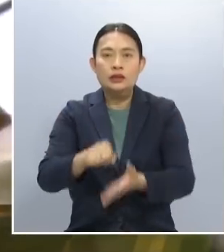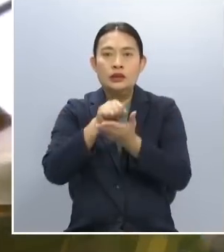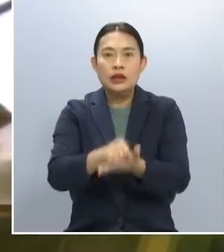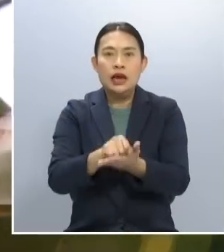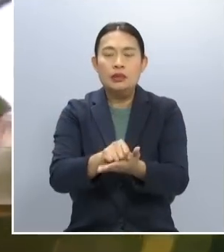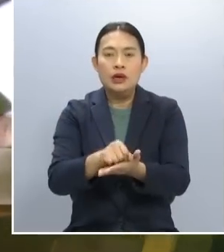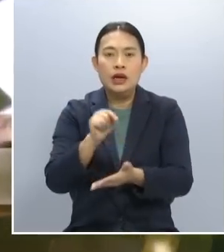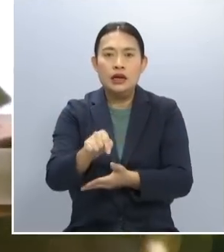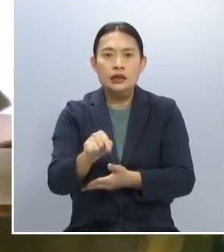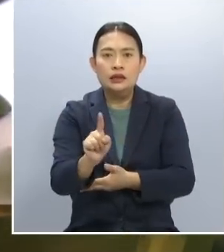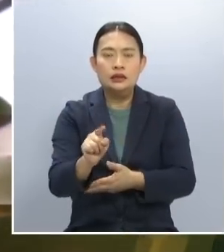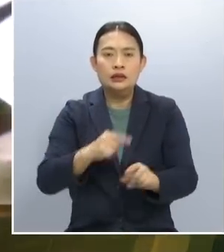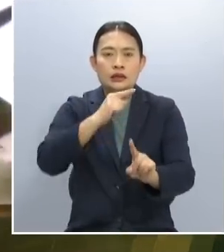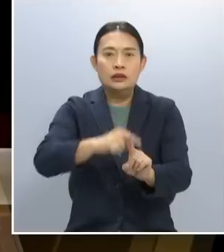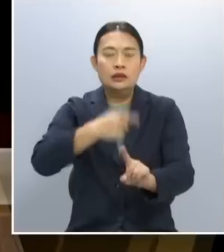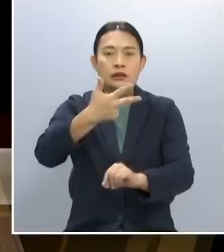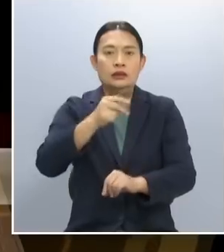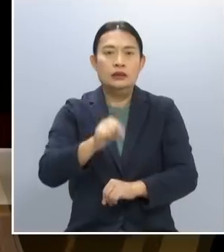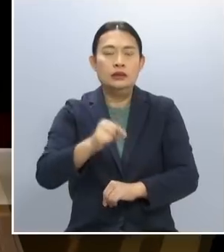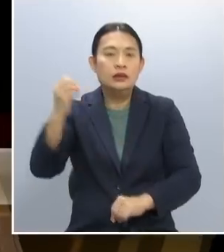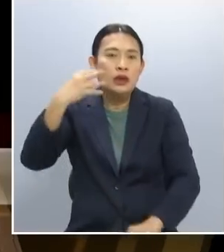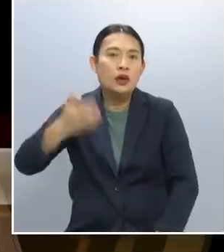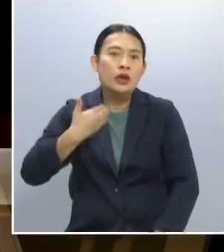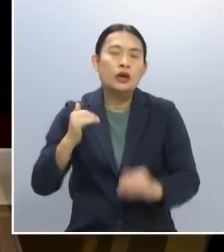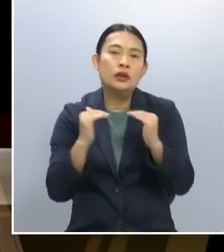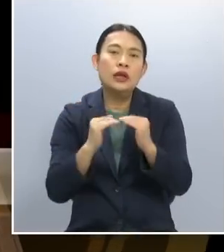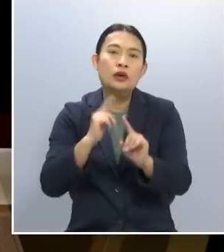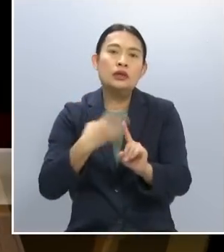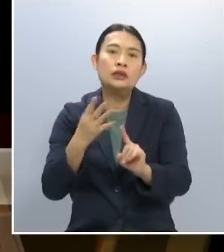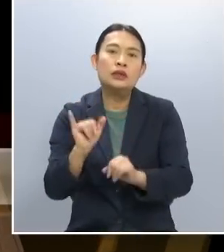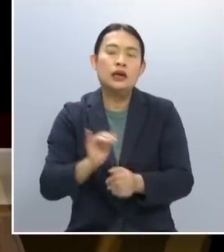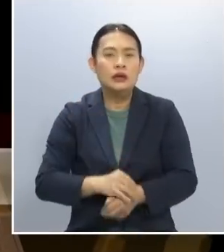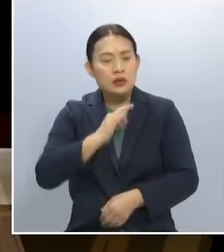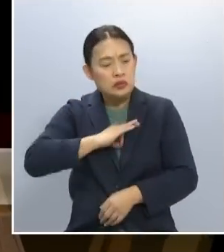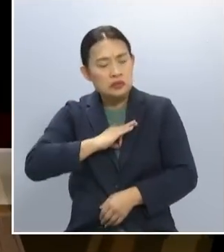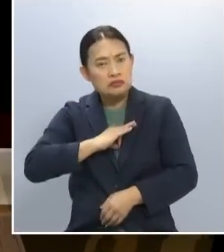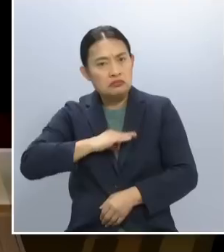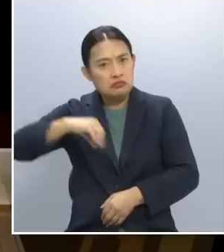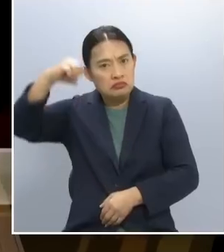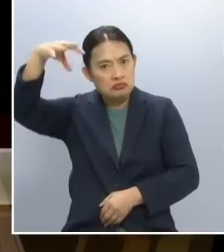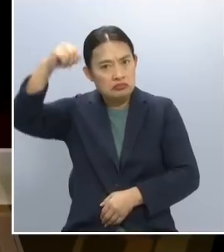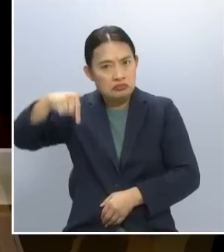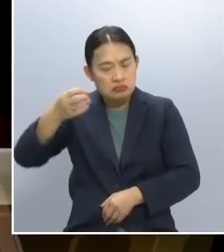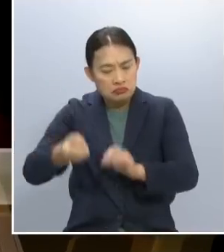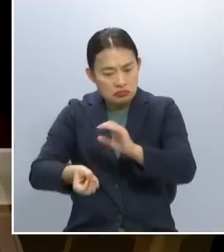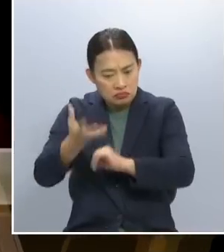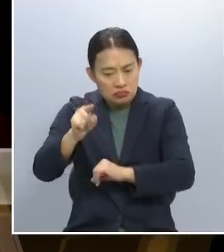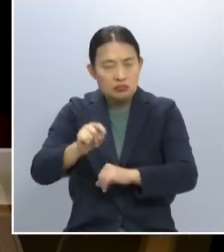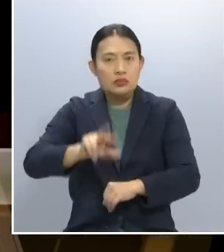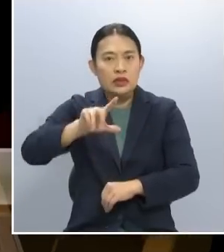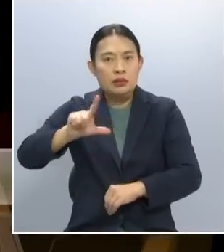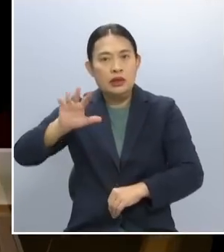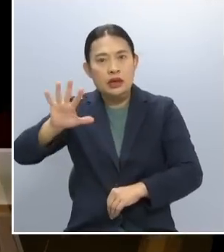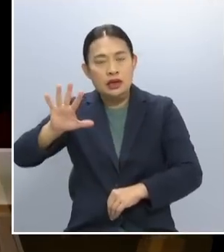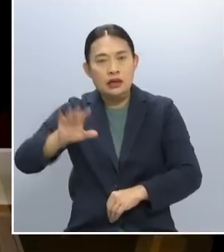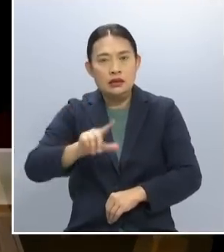เท่าเดิมเดือนมีนาคมยังไม่ร้อนเท่าเมษายนวันๆว่าค่าไฟน่าจะถูกสูงถึง 3ล้าน 5 3ล้าน6นะ